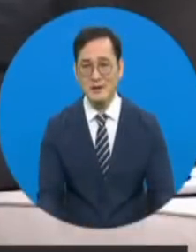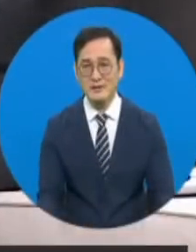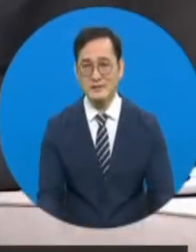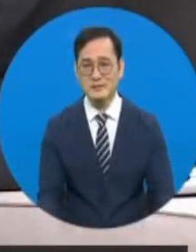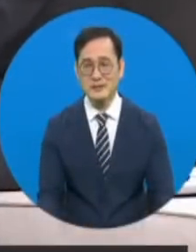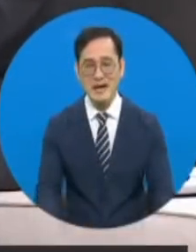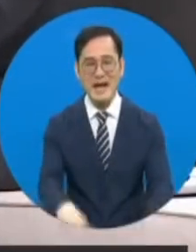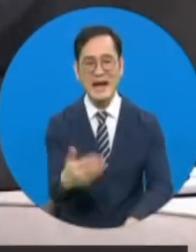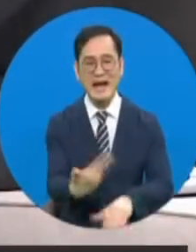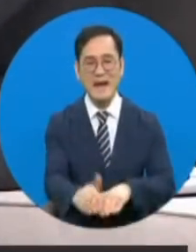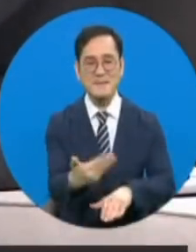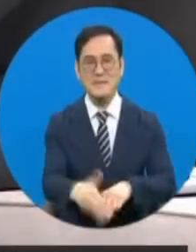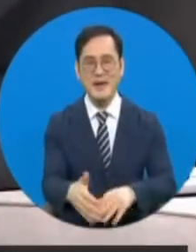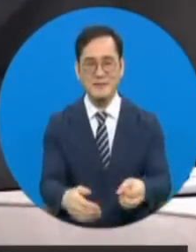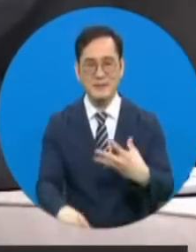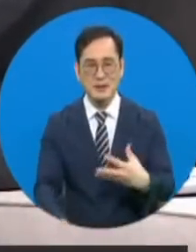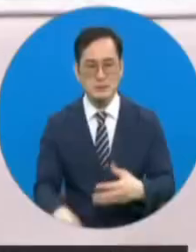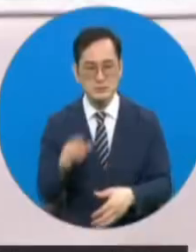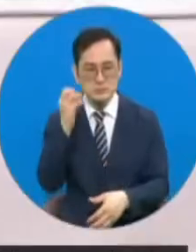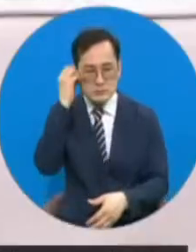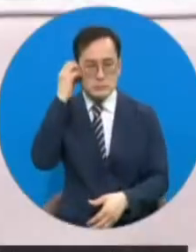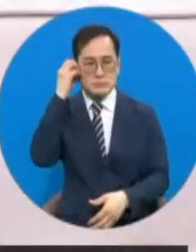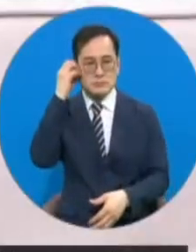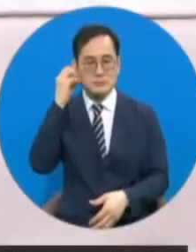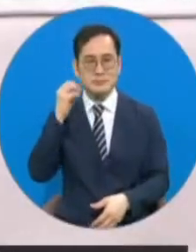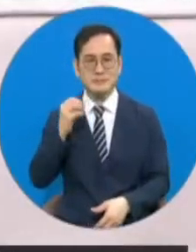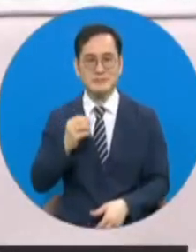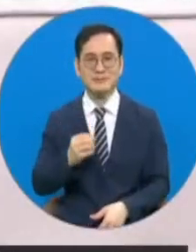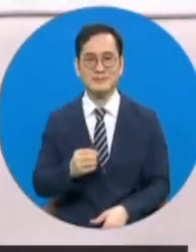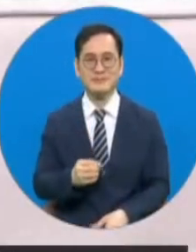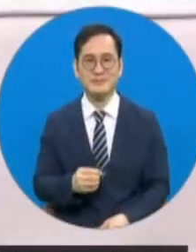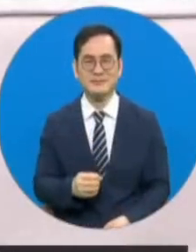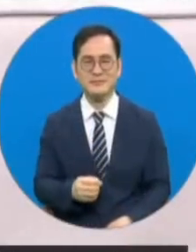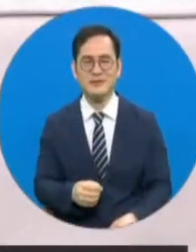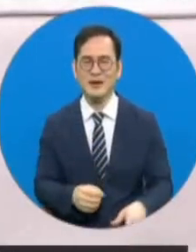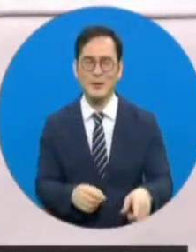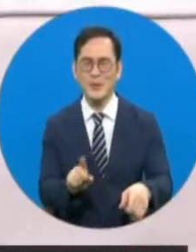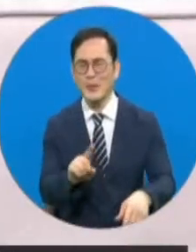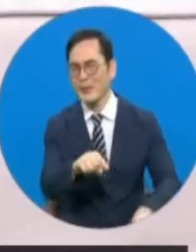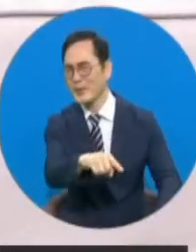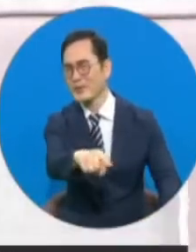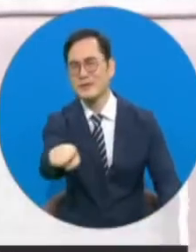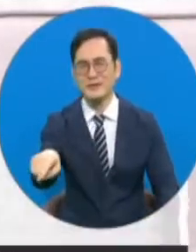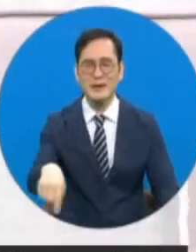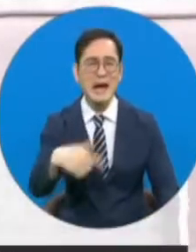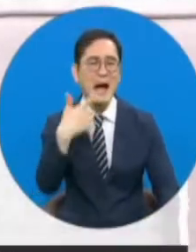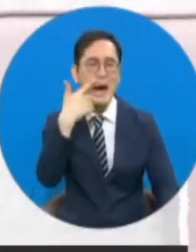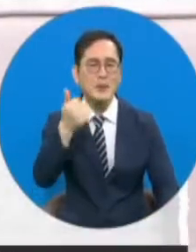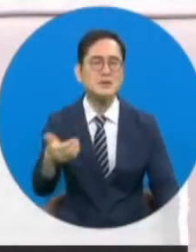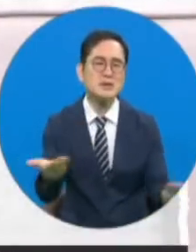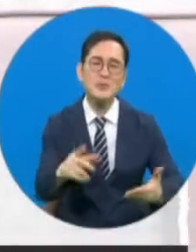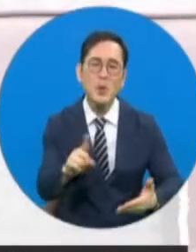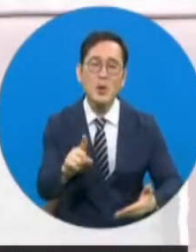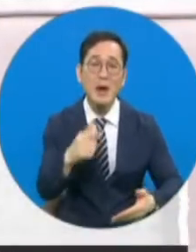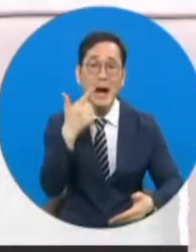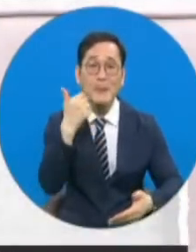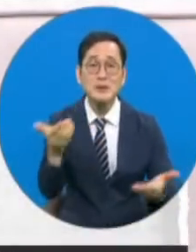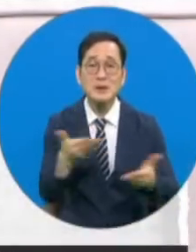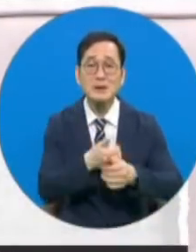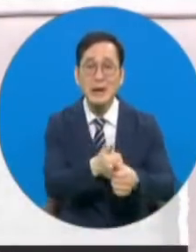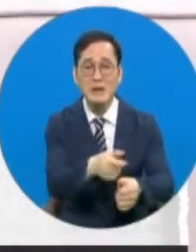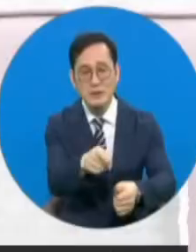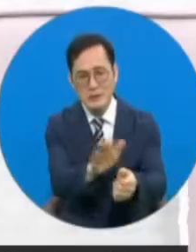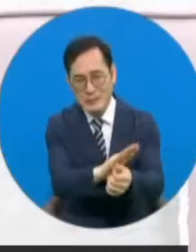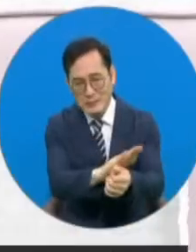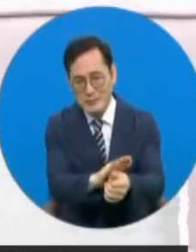이제 선거관리위원회가 아니라 채용관리위원회가 청진관리위원회 같기도 하고 제대로 관리를 해야죠